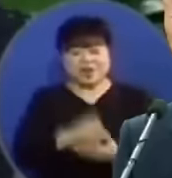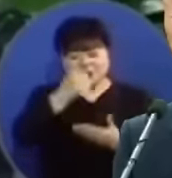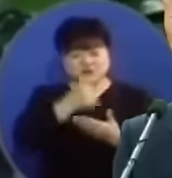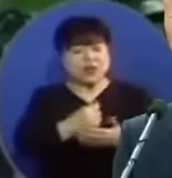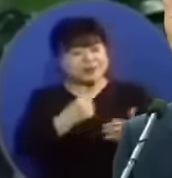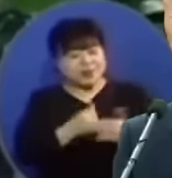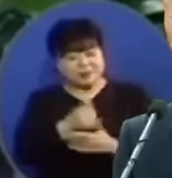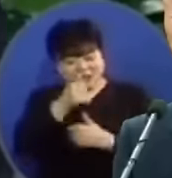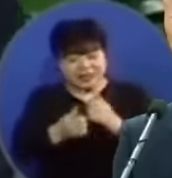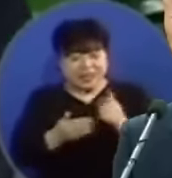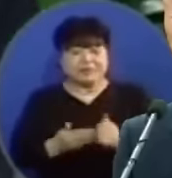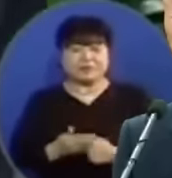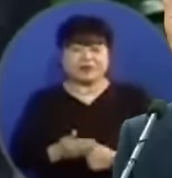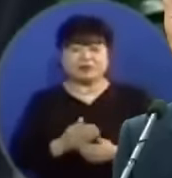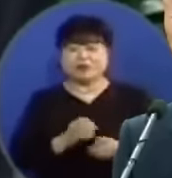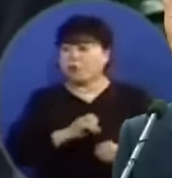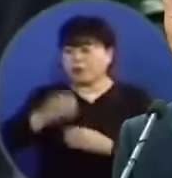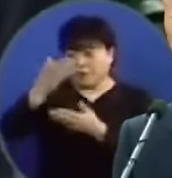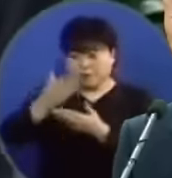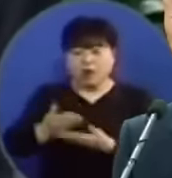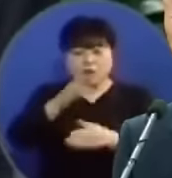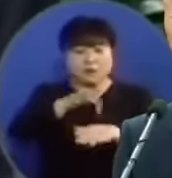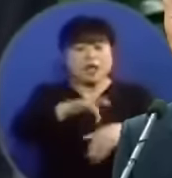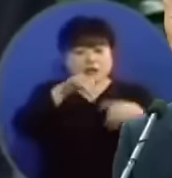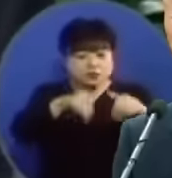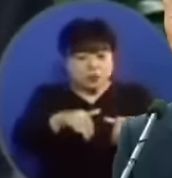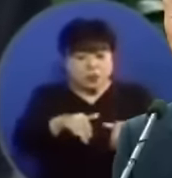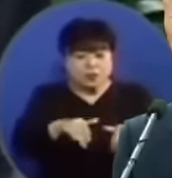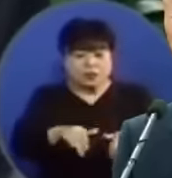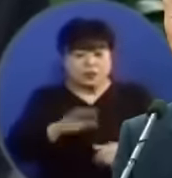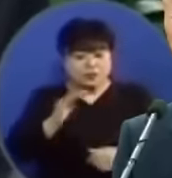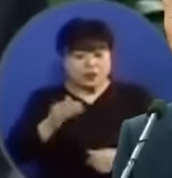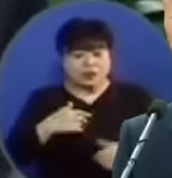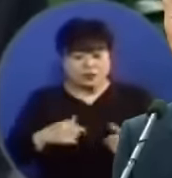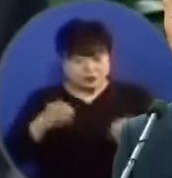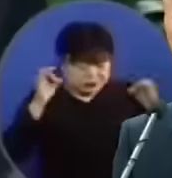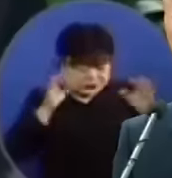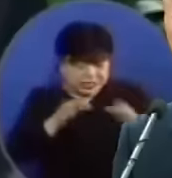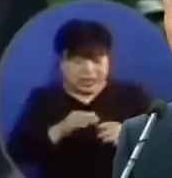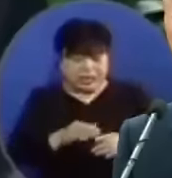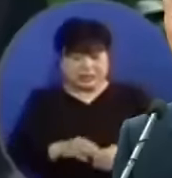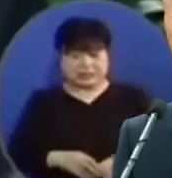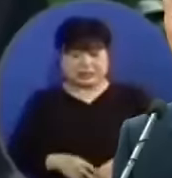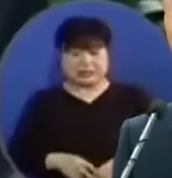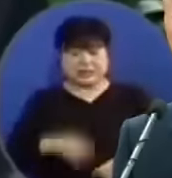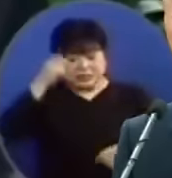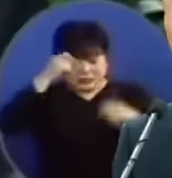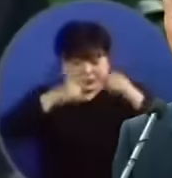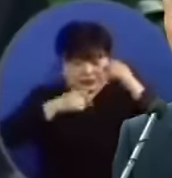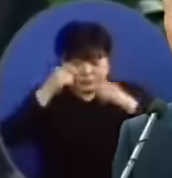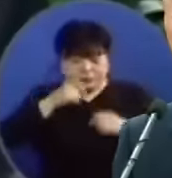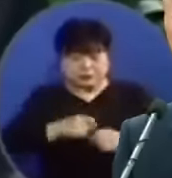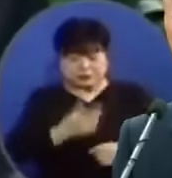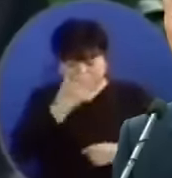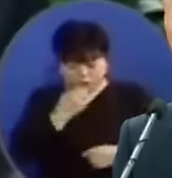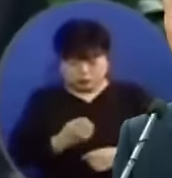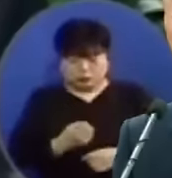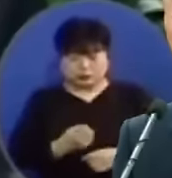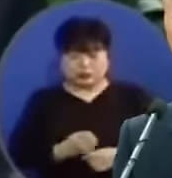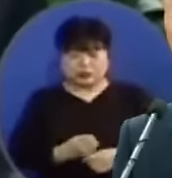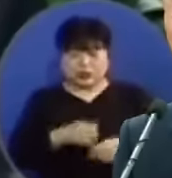인해 하나님께로부터 버림받고 마귀의 종이 되자 기쁨은 사라지고 슬픔과 우울과 절망과 암흑의 노예가 되고 마는